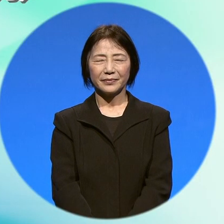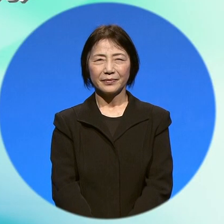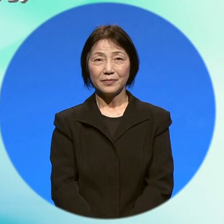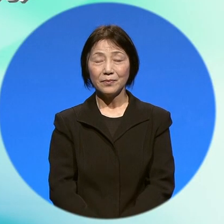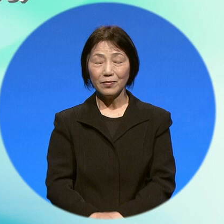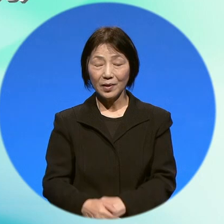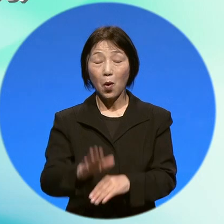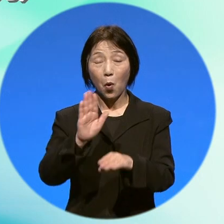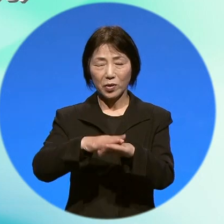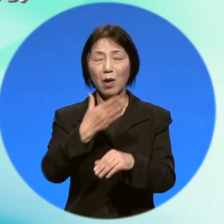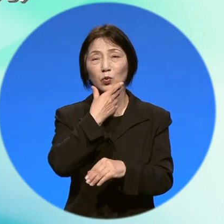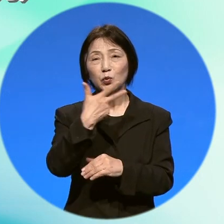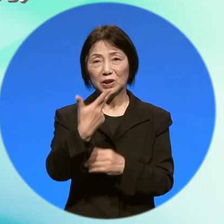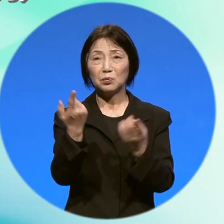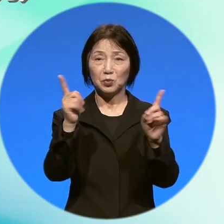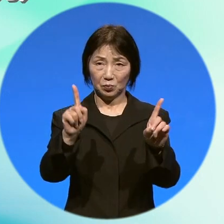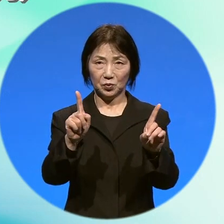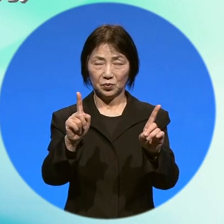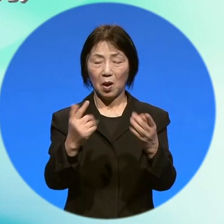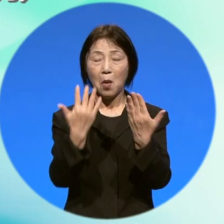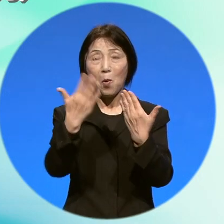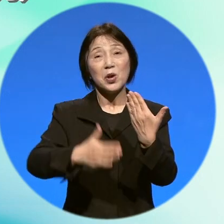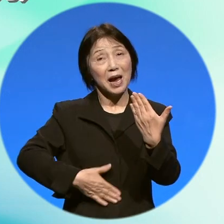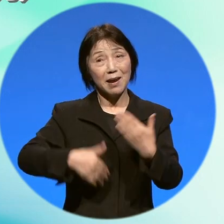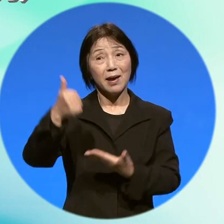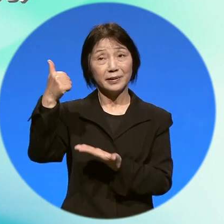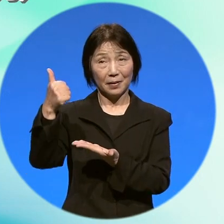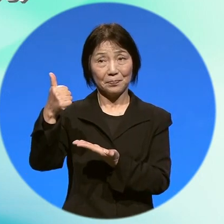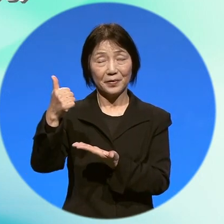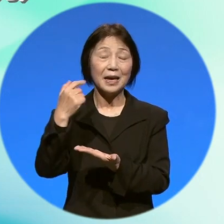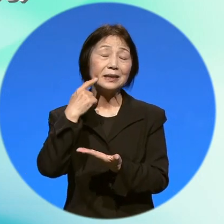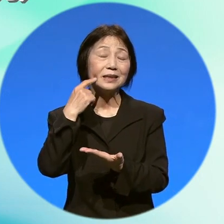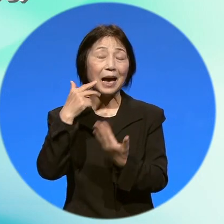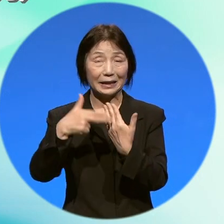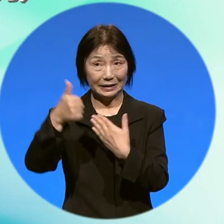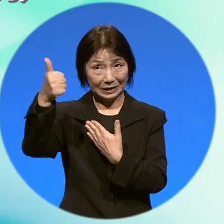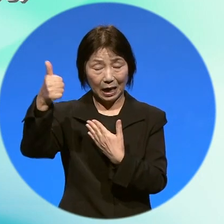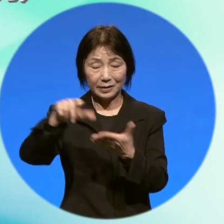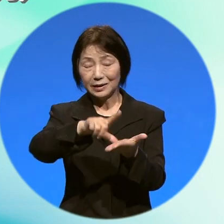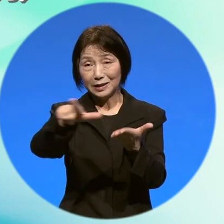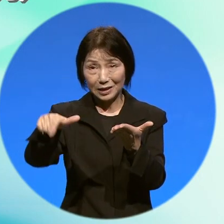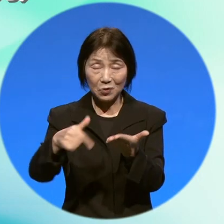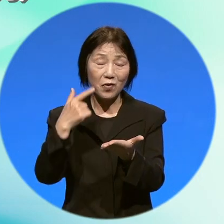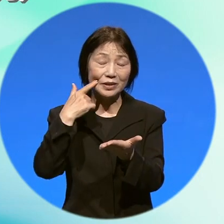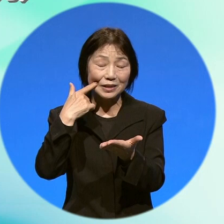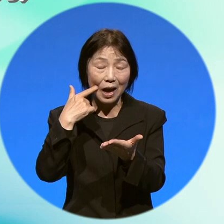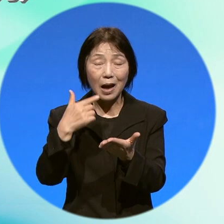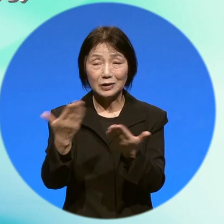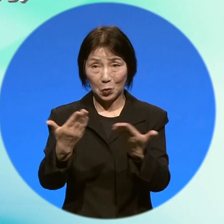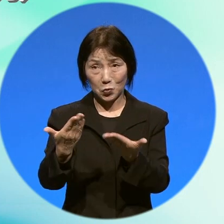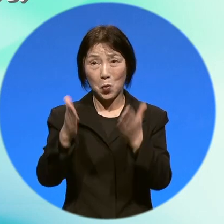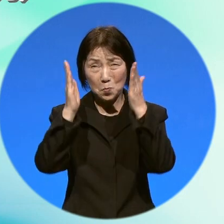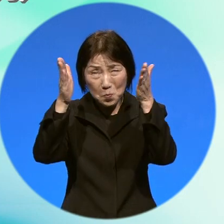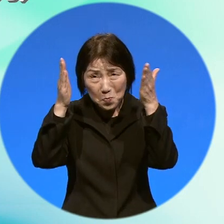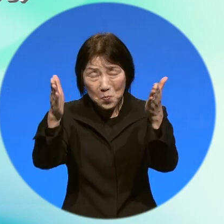保健福祉部門の森原久樹さんは歯科医師として地域での歯科医療に尽力、